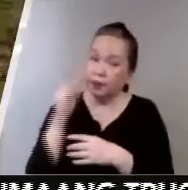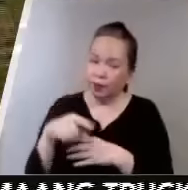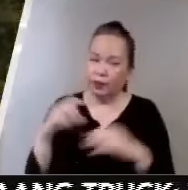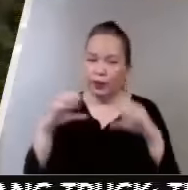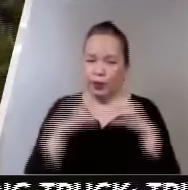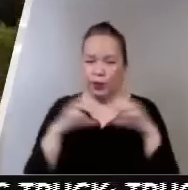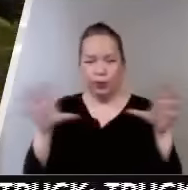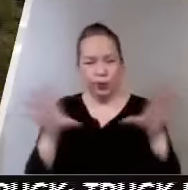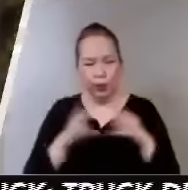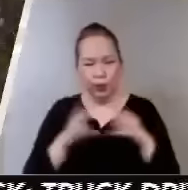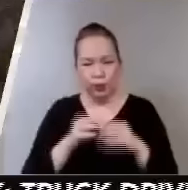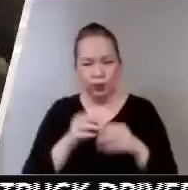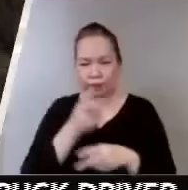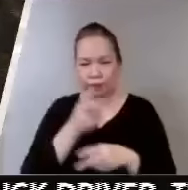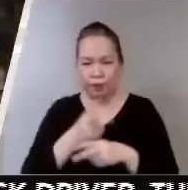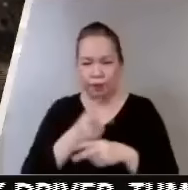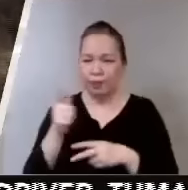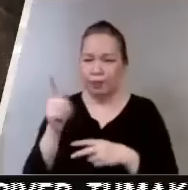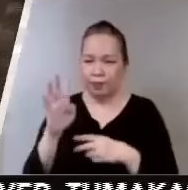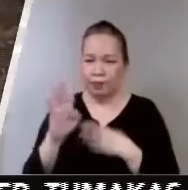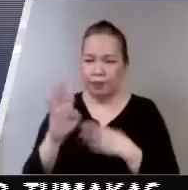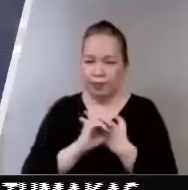Tima nakatutok, 24 Oras!